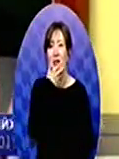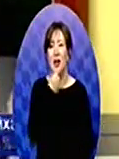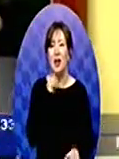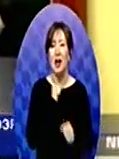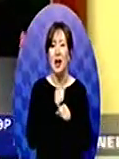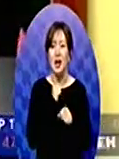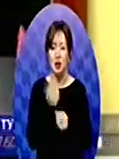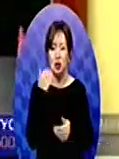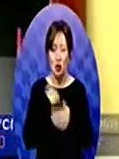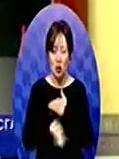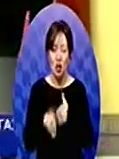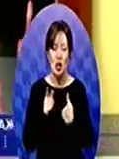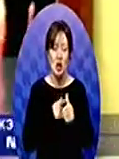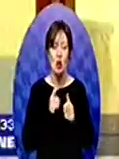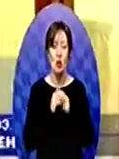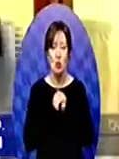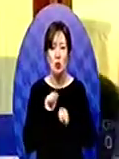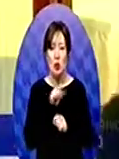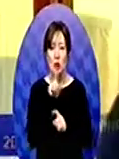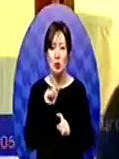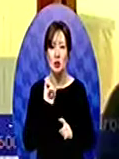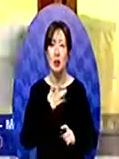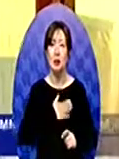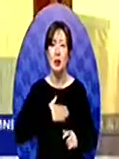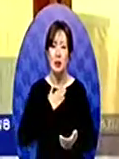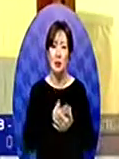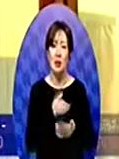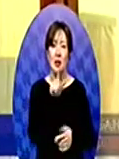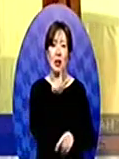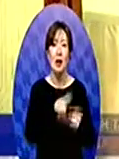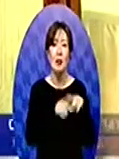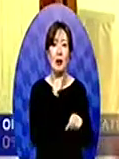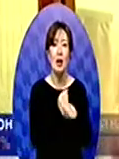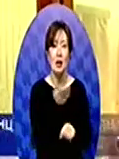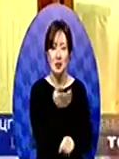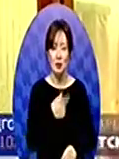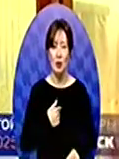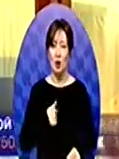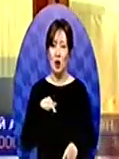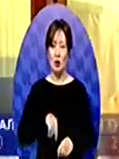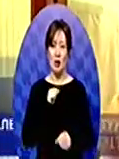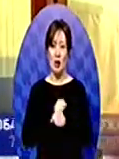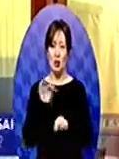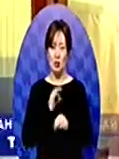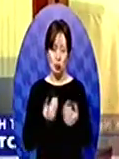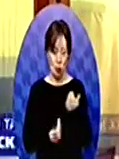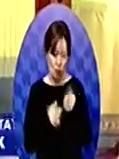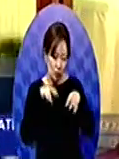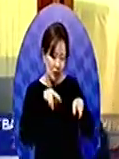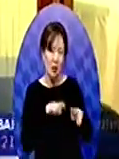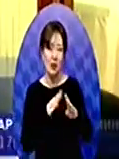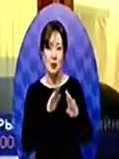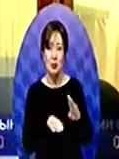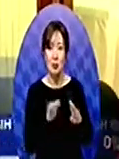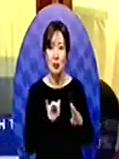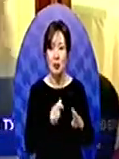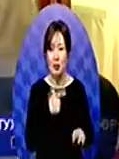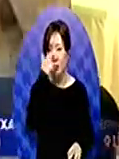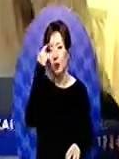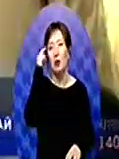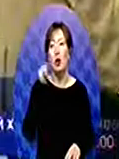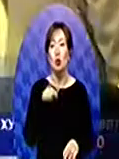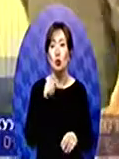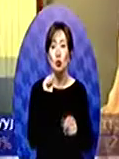нэр хүндийн асуудал маш их баяртай байна. Ямар ажил болов ирэхэлдэг вэ? Одоогоор ажилгүй л хөөхтэй хасж байгаа. Энэ удаа бас чухал ажил